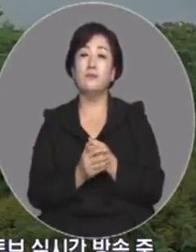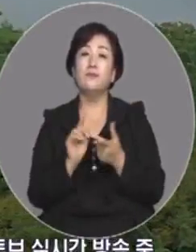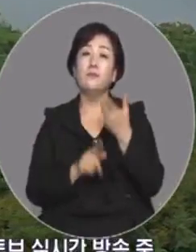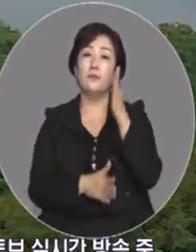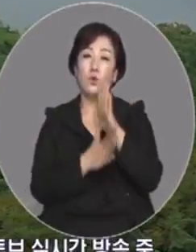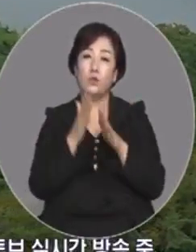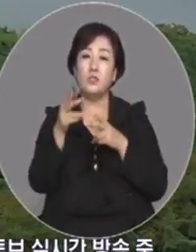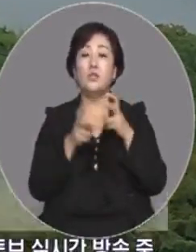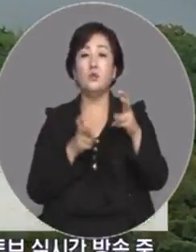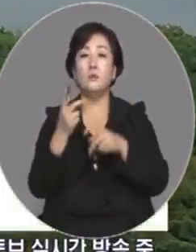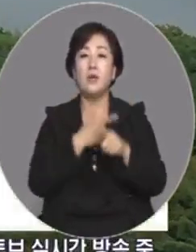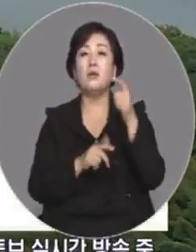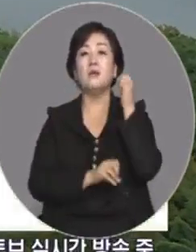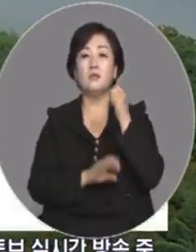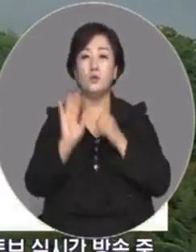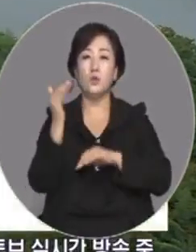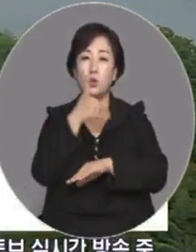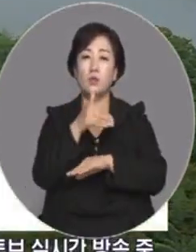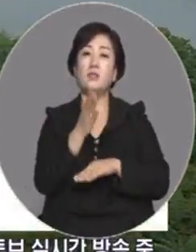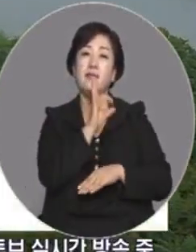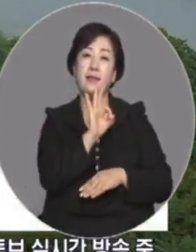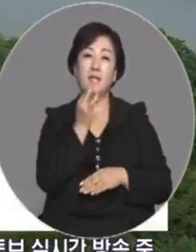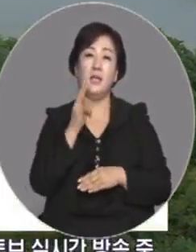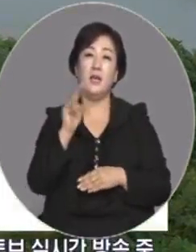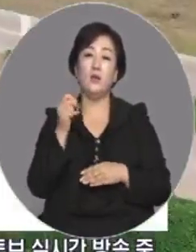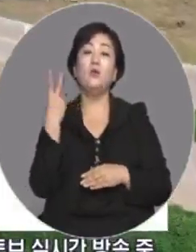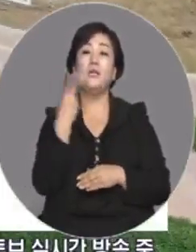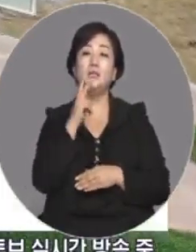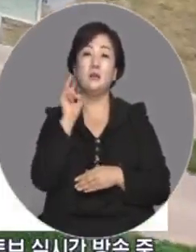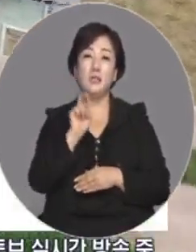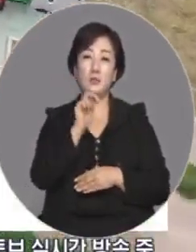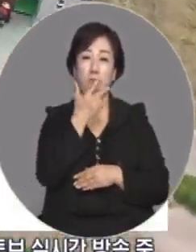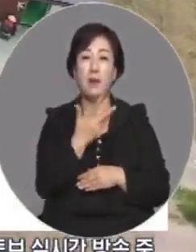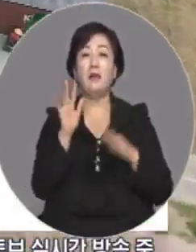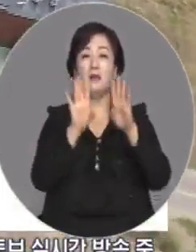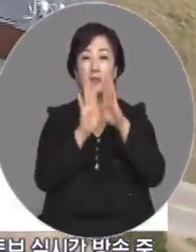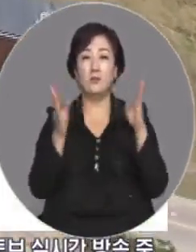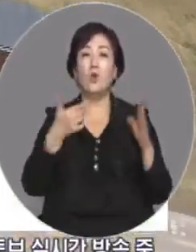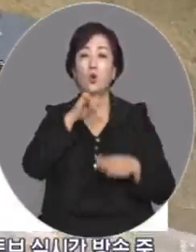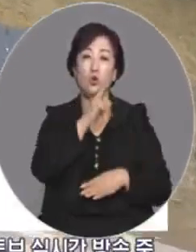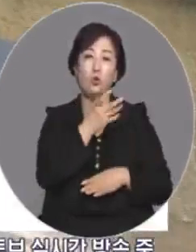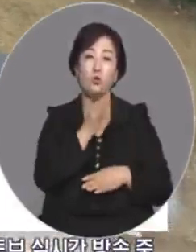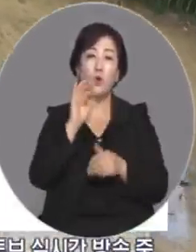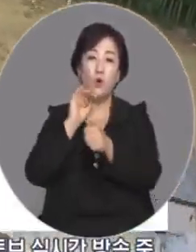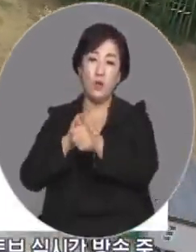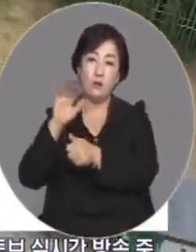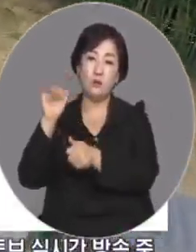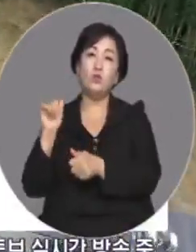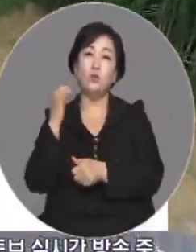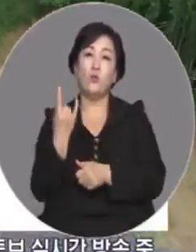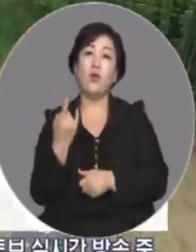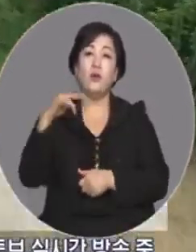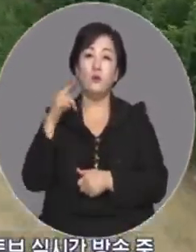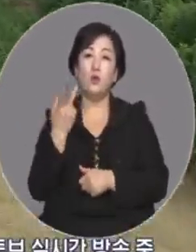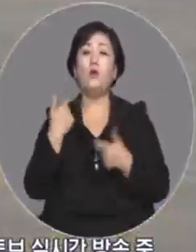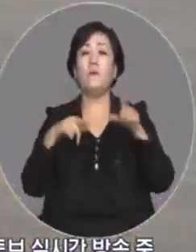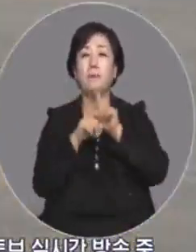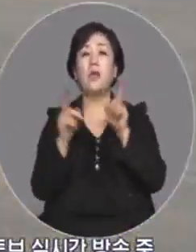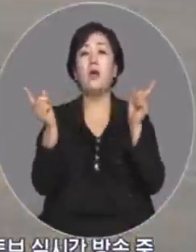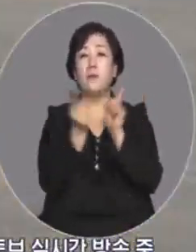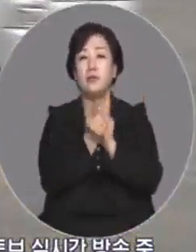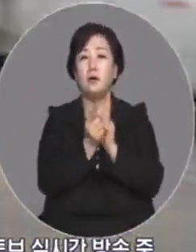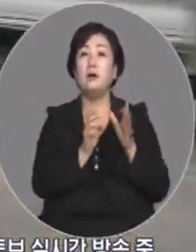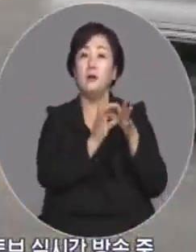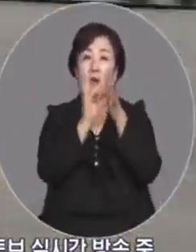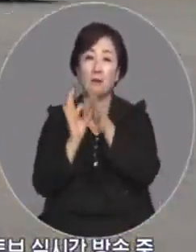내부 순환망의 시발점이 될 이해로는 오는 2028년 개통 예정인 농소 경주 외동간 국도와도 만납니다.